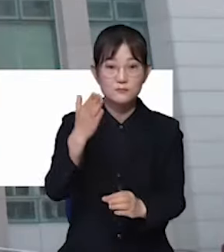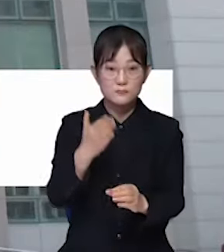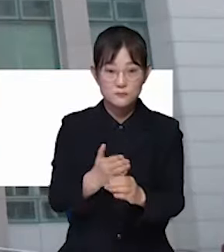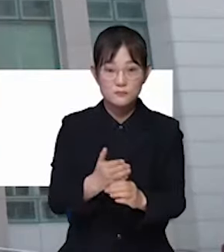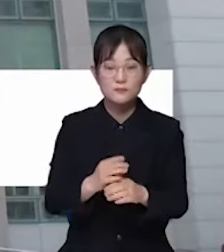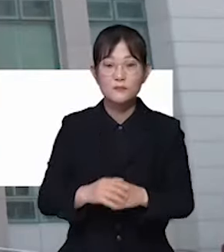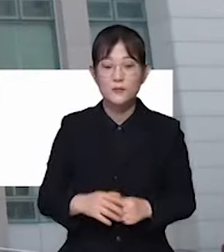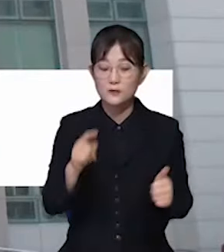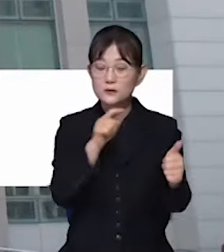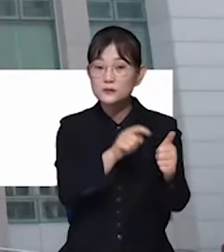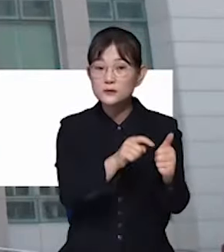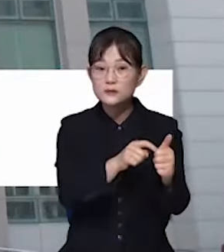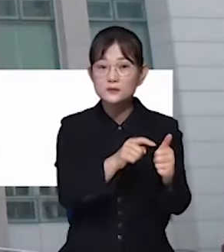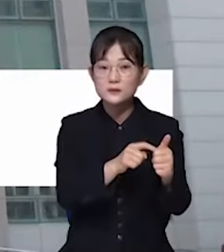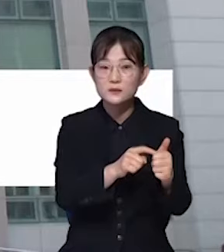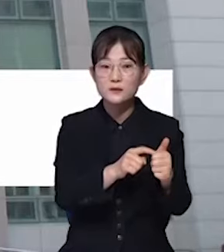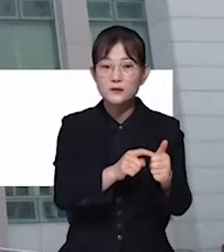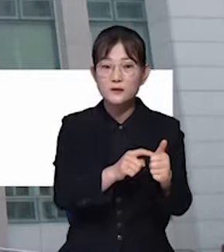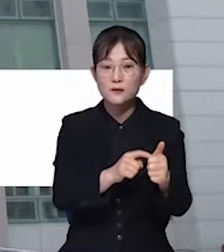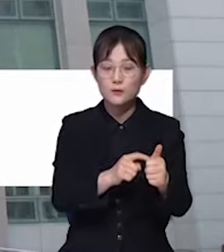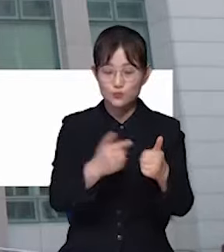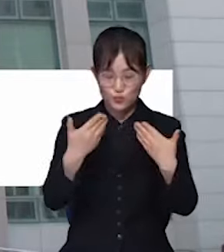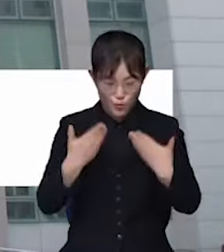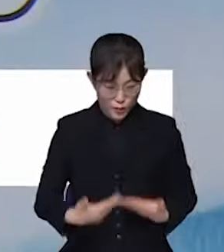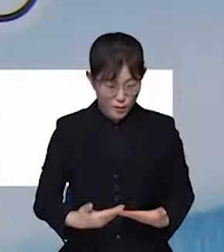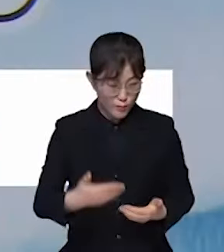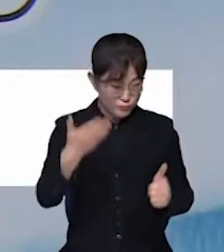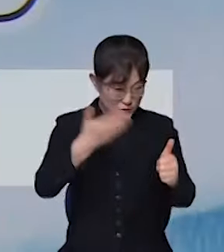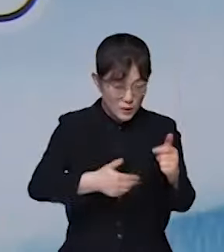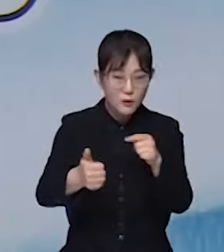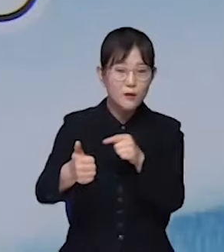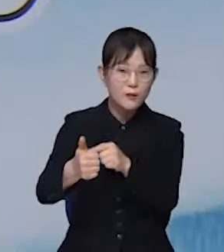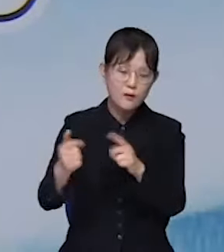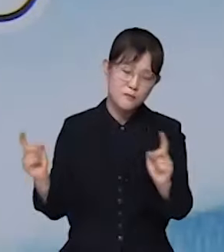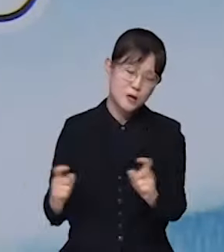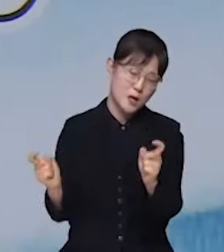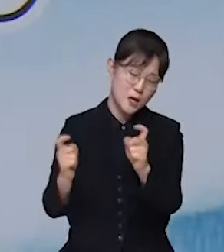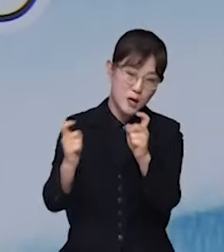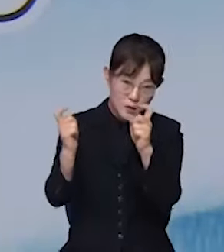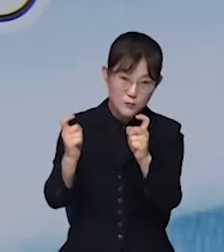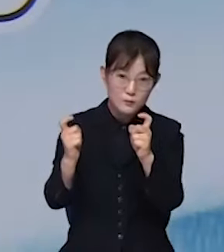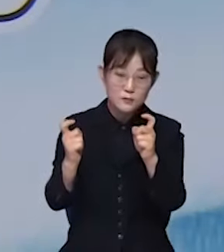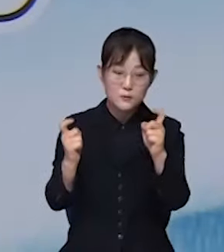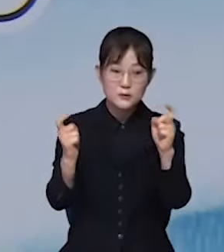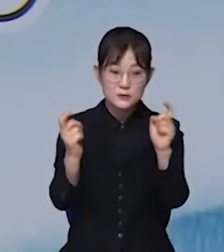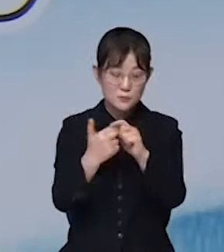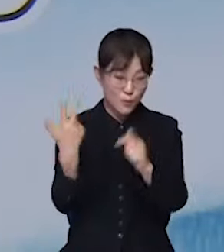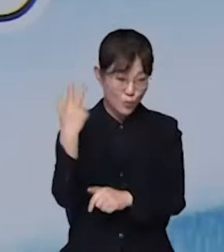경찰 조사 결과 A씨는 자신에게 조용히 해달라고 요청한 피해자와 다툰 이후